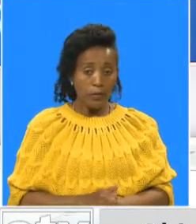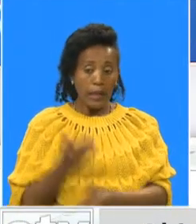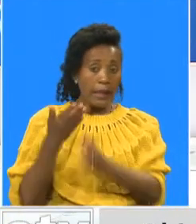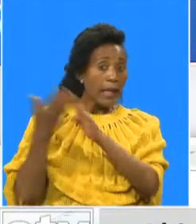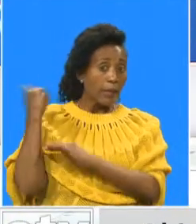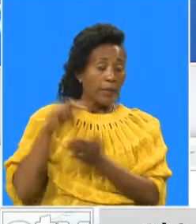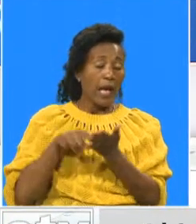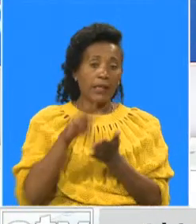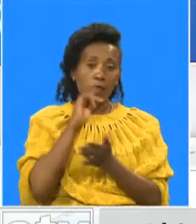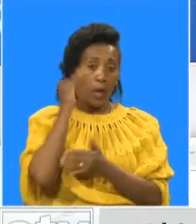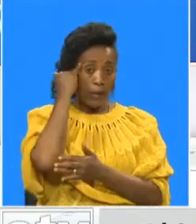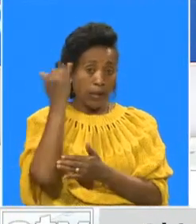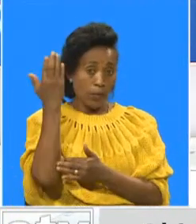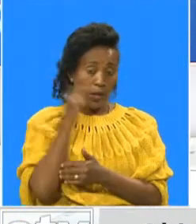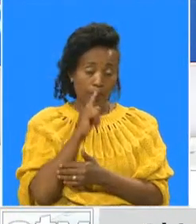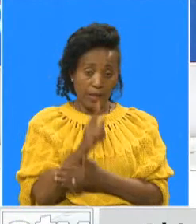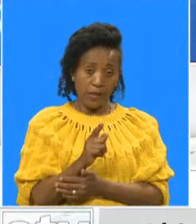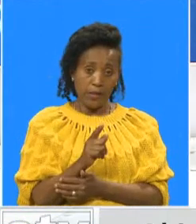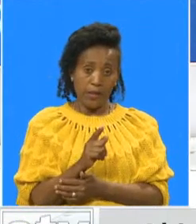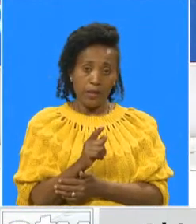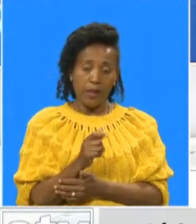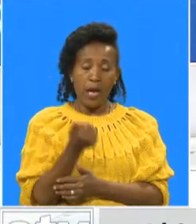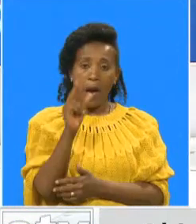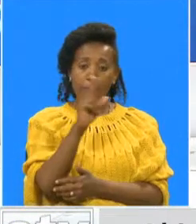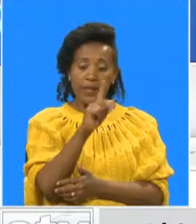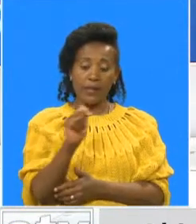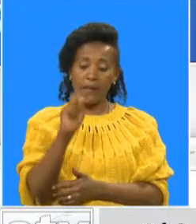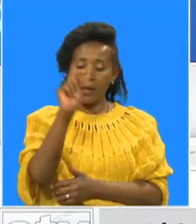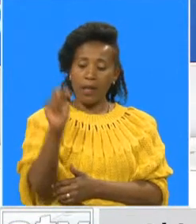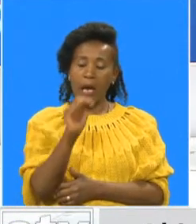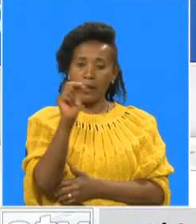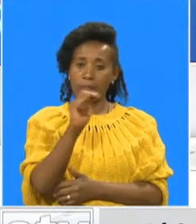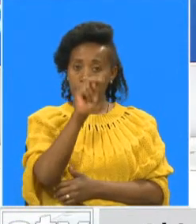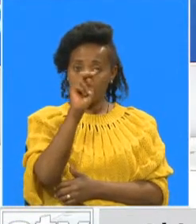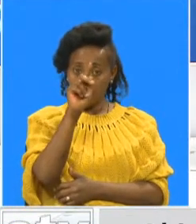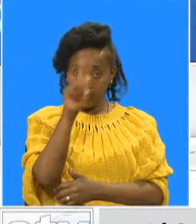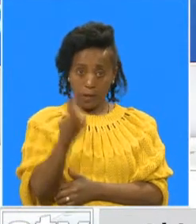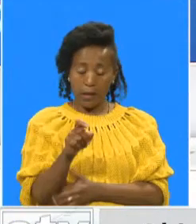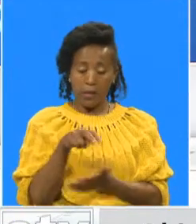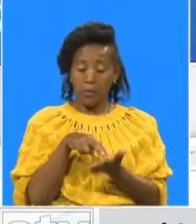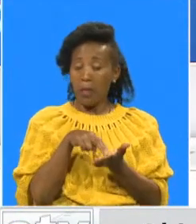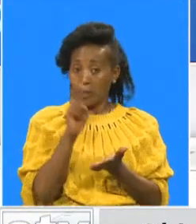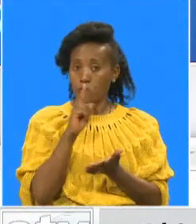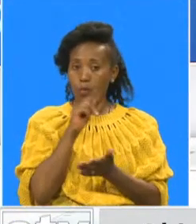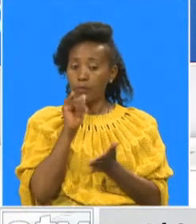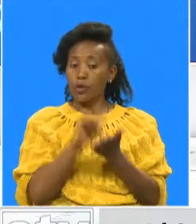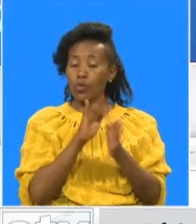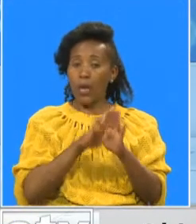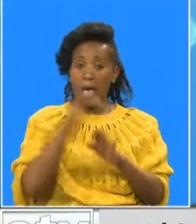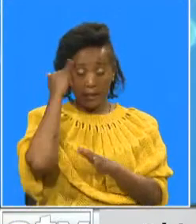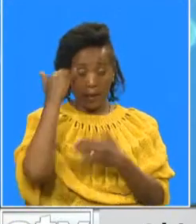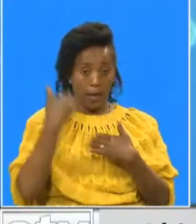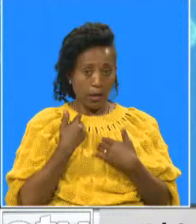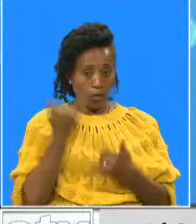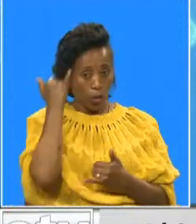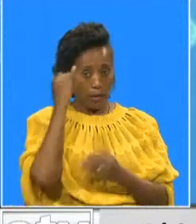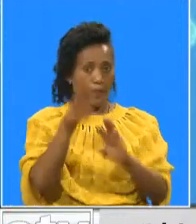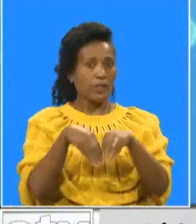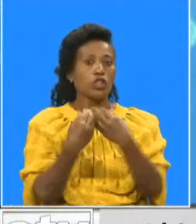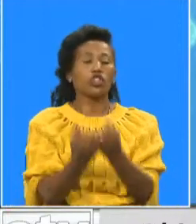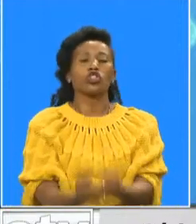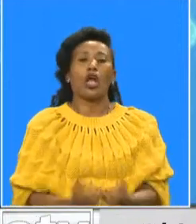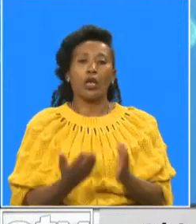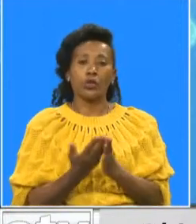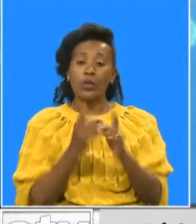ቀደም ሲል ያነሳሁት ሀሳብ ነበረ። አቢቲም ከአዳማ ጥያቄ አንስቶ ነበር። ምናልባት በሱ ላይ ሀሳብ ካላችሁ ሀሳብ መስጠት